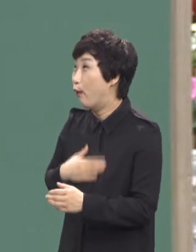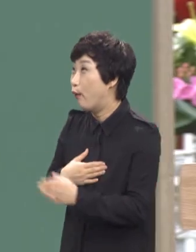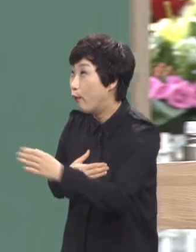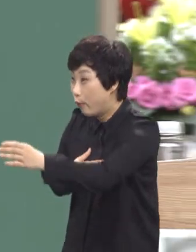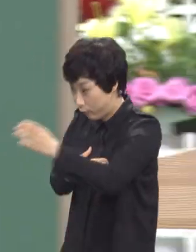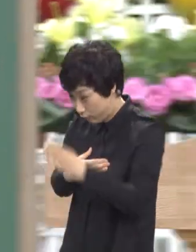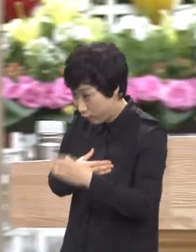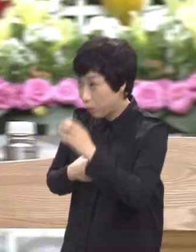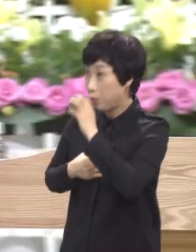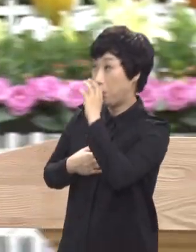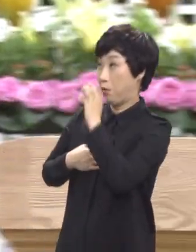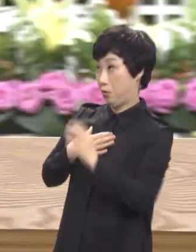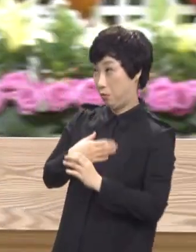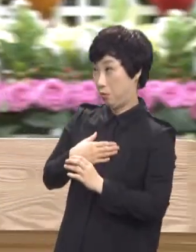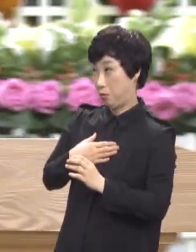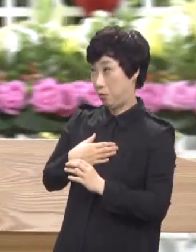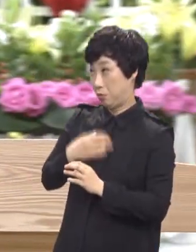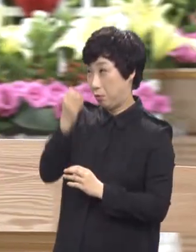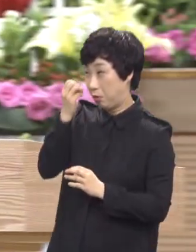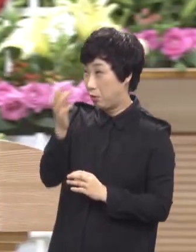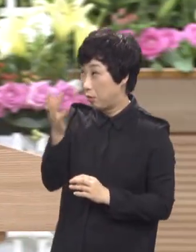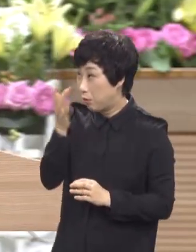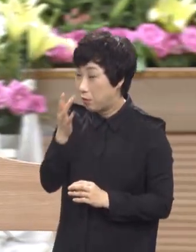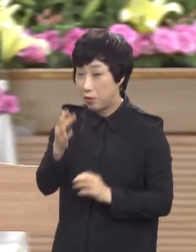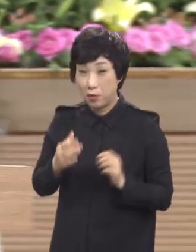그리고 주님이